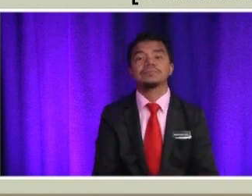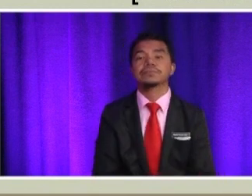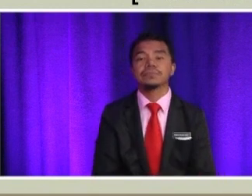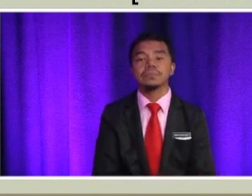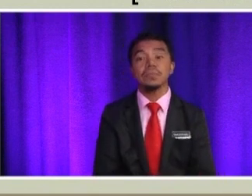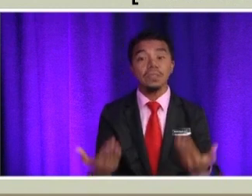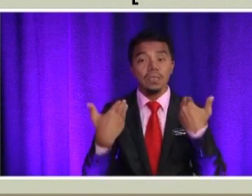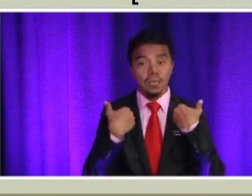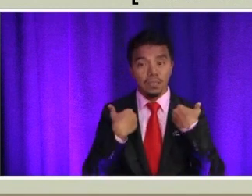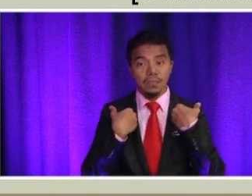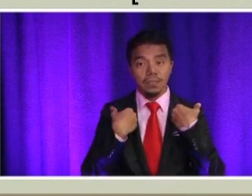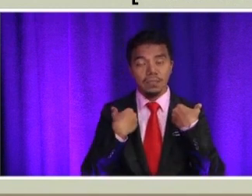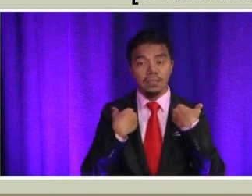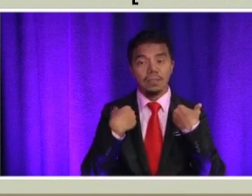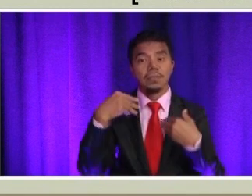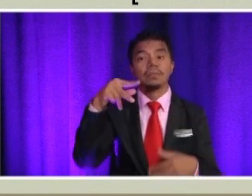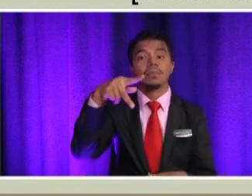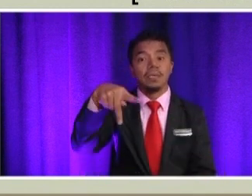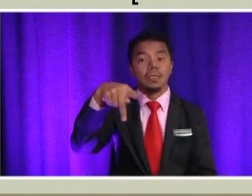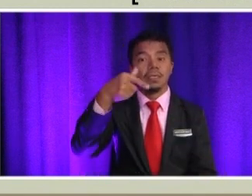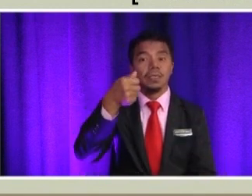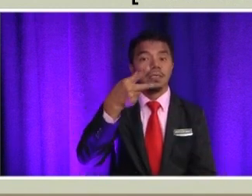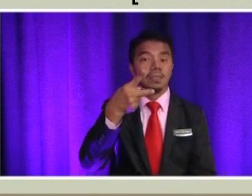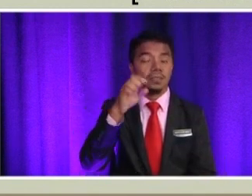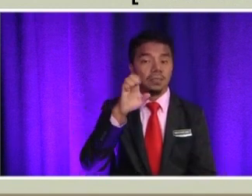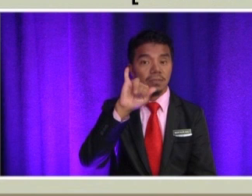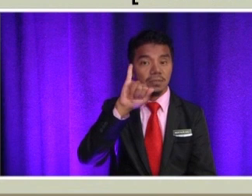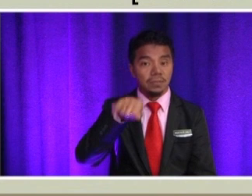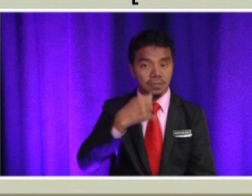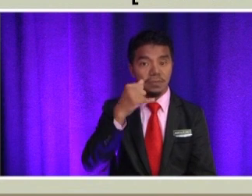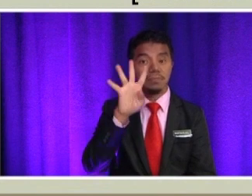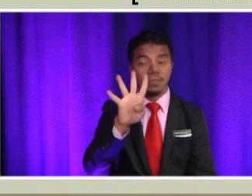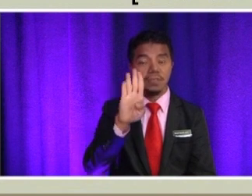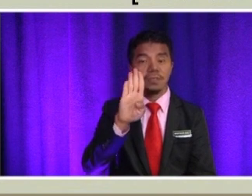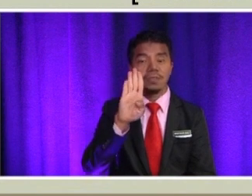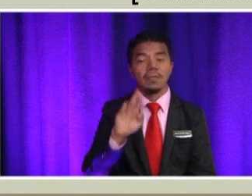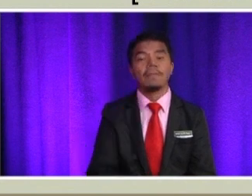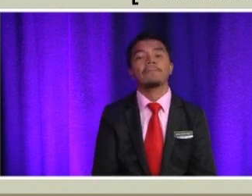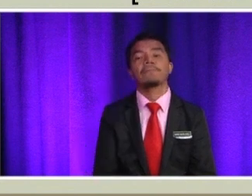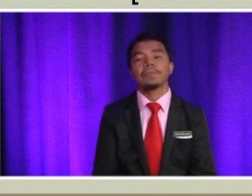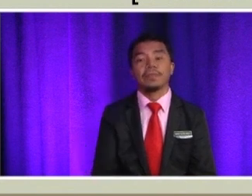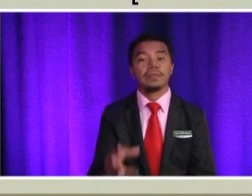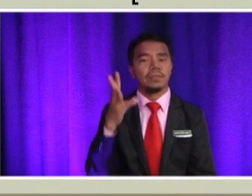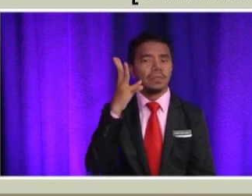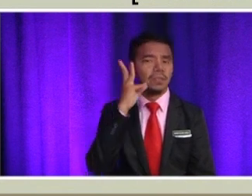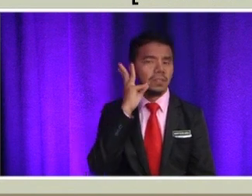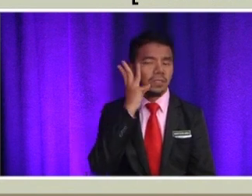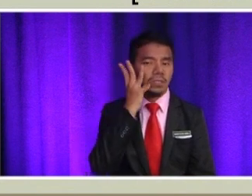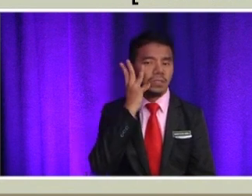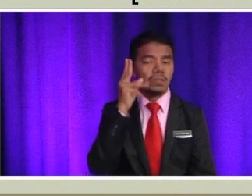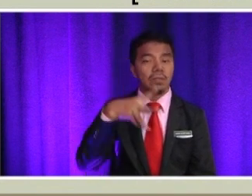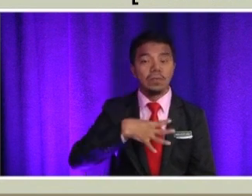pula RM20 seorang yang menunya nasi putih, ayam